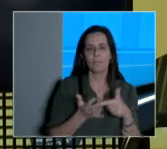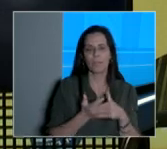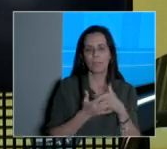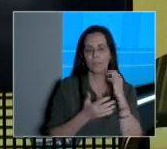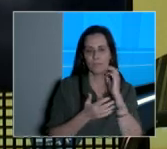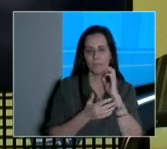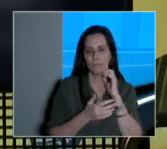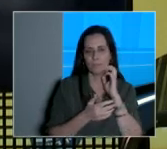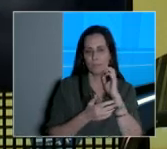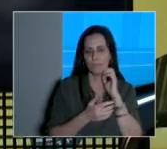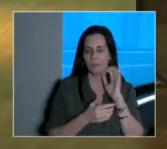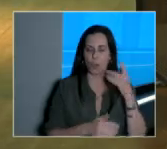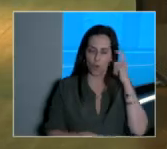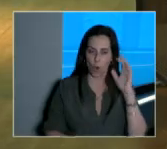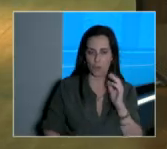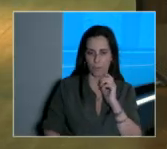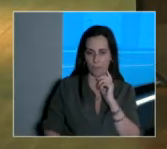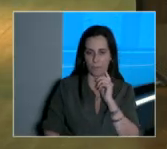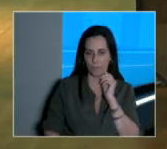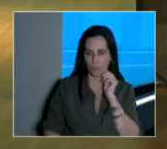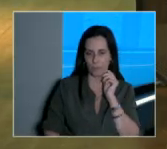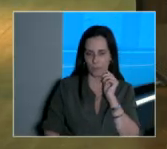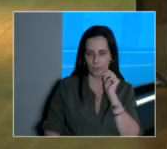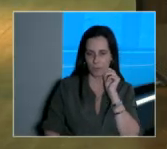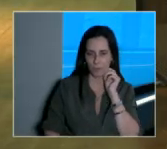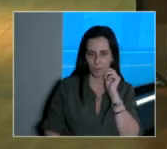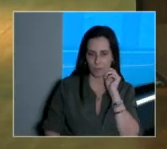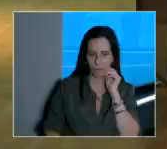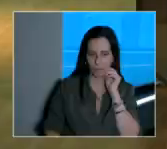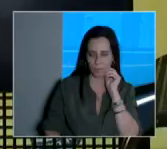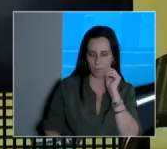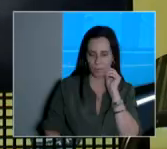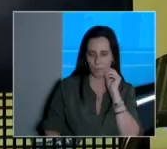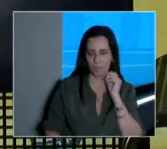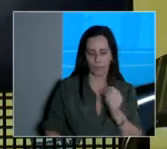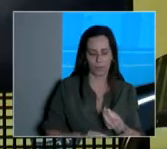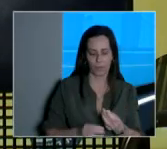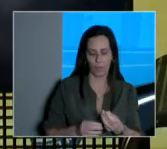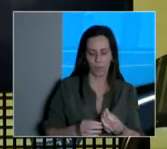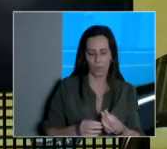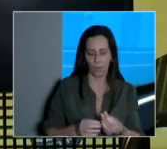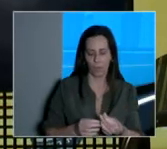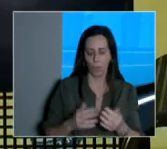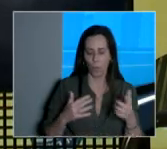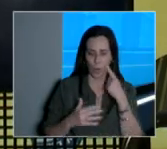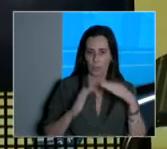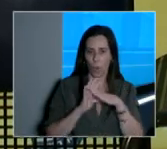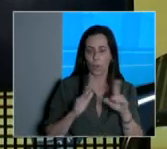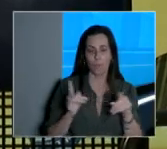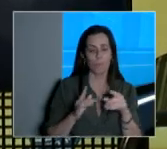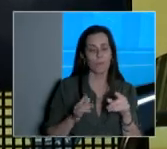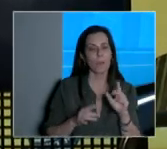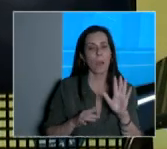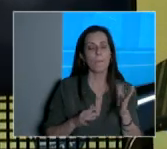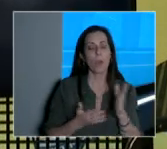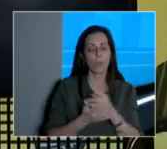על איך שהוא חושב. הוא מסתכל, הוא מסתכל על החוקים ובודק את הזה ופוסק על פי החוקים. עכשיו תראו,